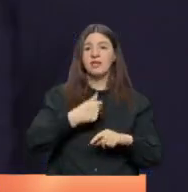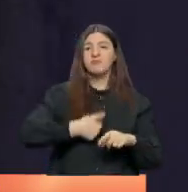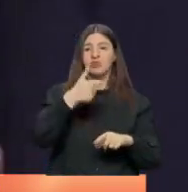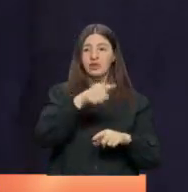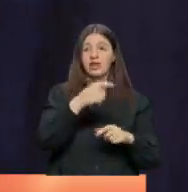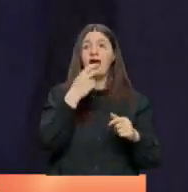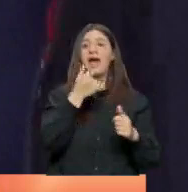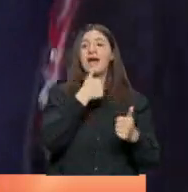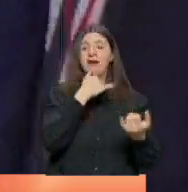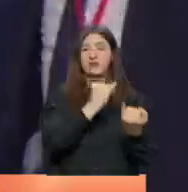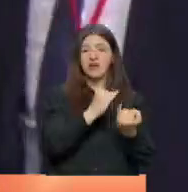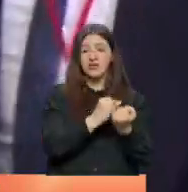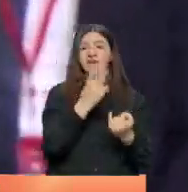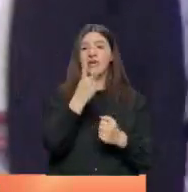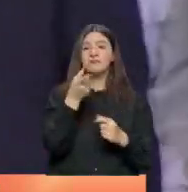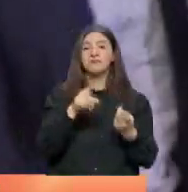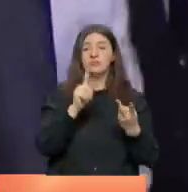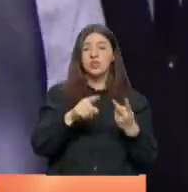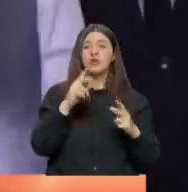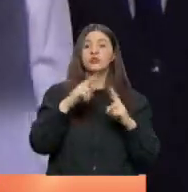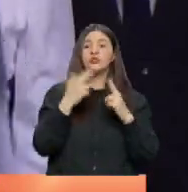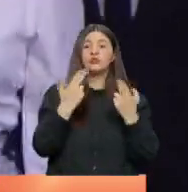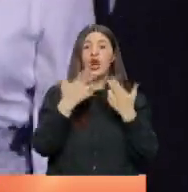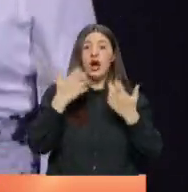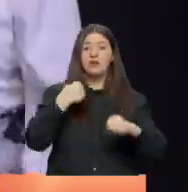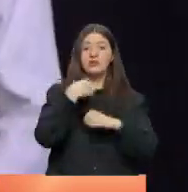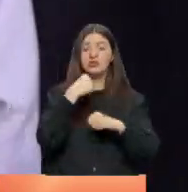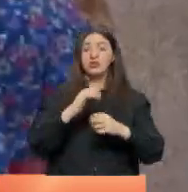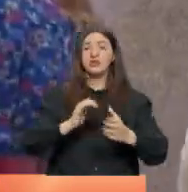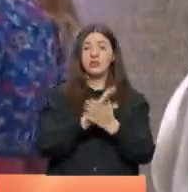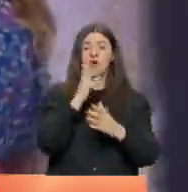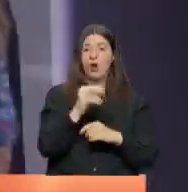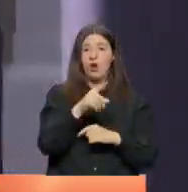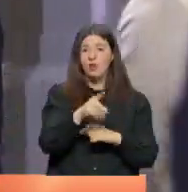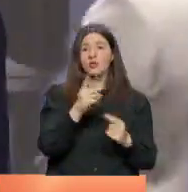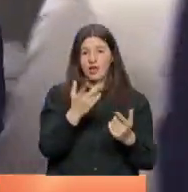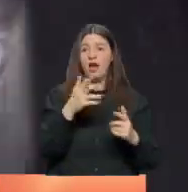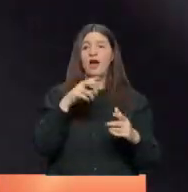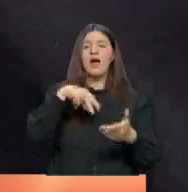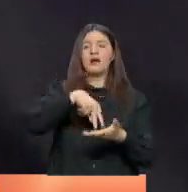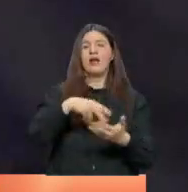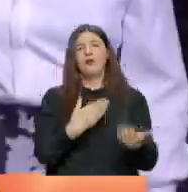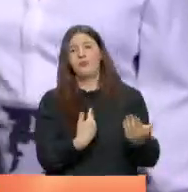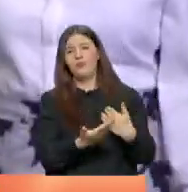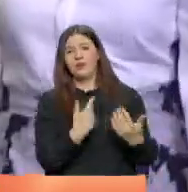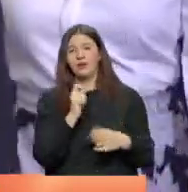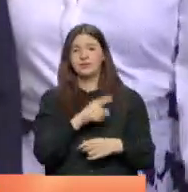Klitschko'nun erkek kardeşi ve iki kez dünya ağır siklet boks şampiyonu olan Vladimir Klitschko ile ayaküstü sohbet